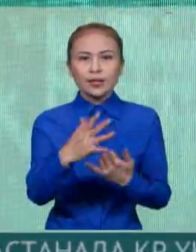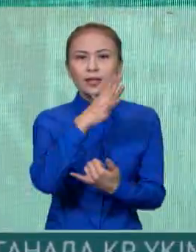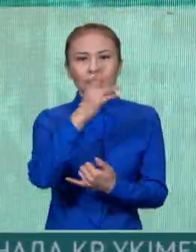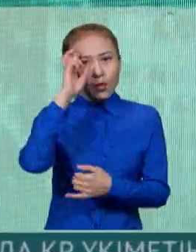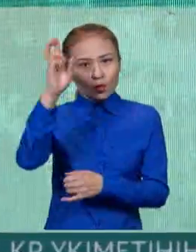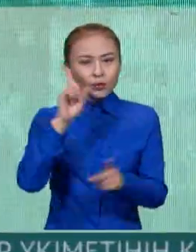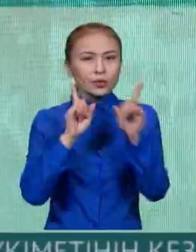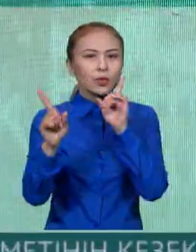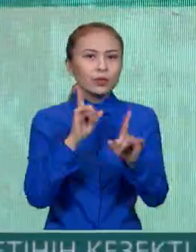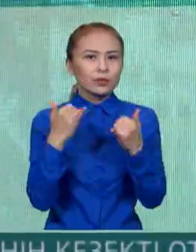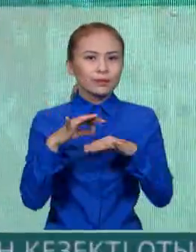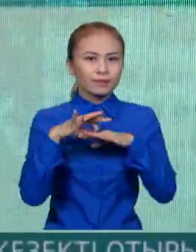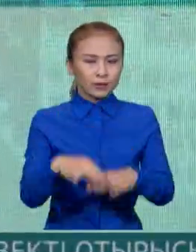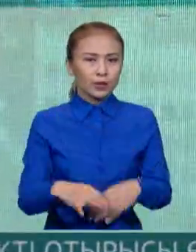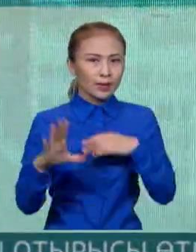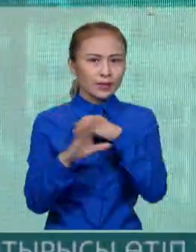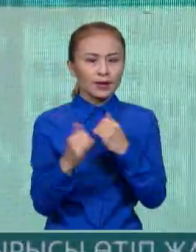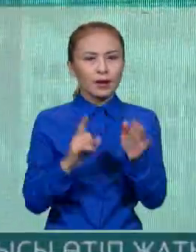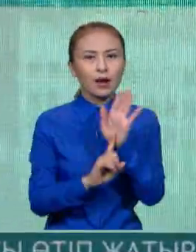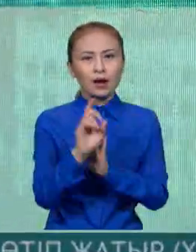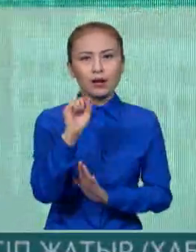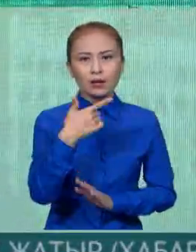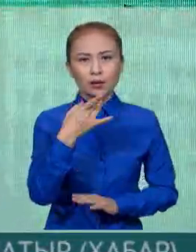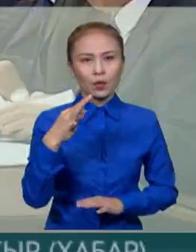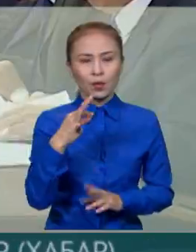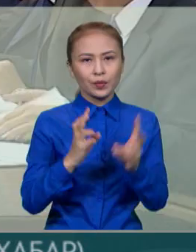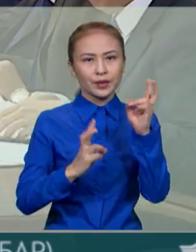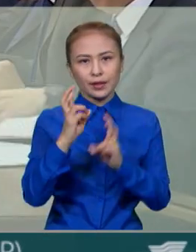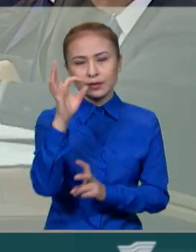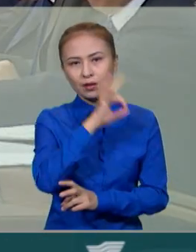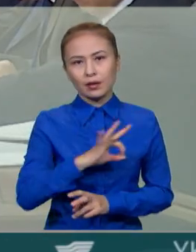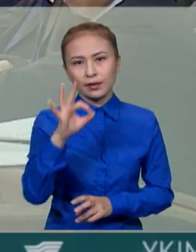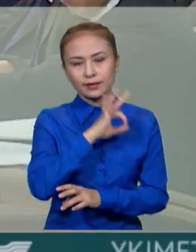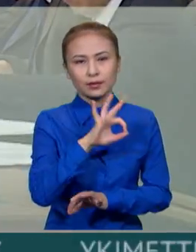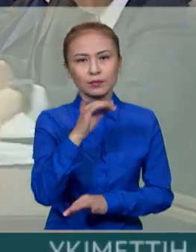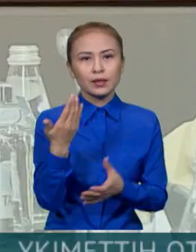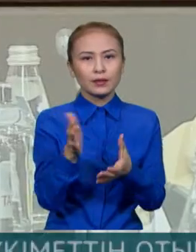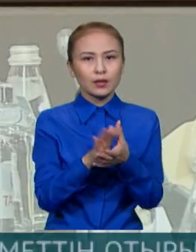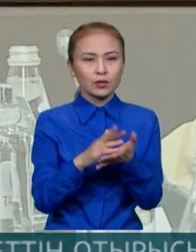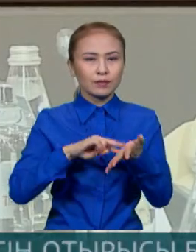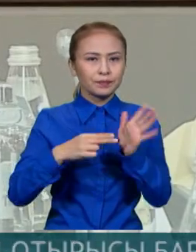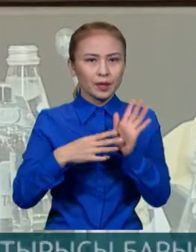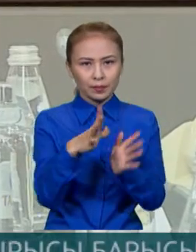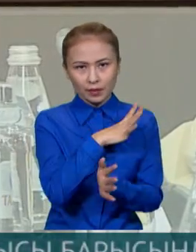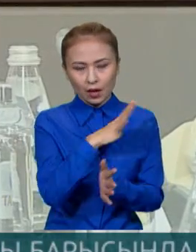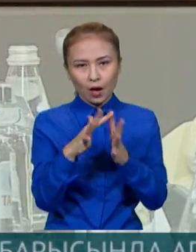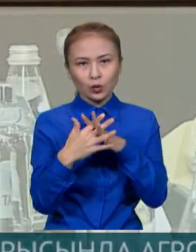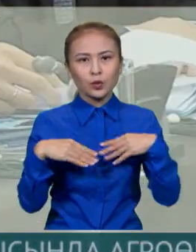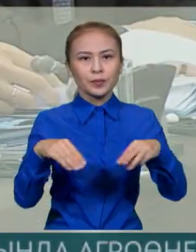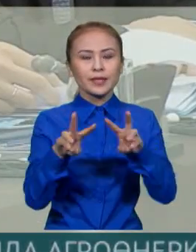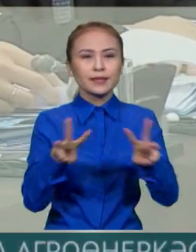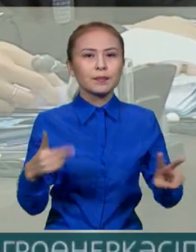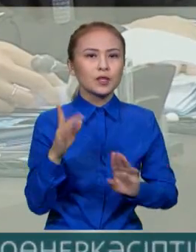Дәл қазір үкіметтің отырысы өтіп жатыр. Оның барысында агроөнеркәсіптік кешенді дамыту карталары таныстырылды. Ауыл шаруашылығы министрінің